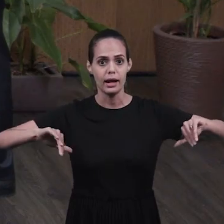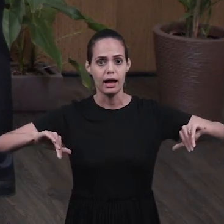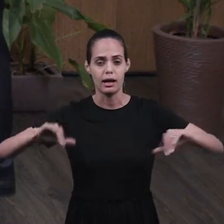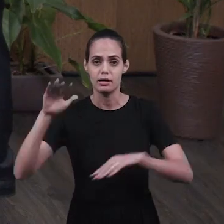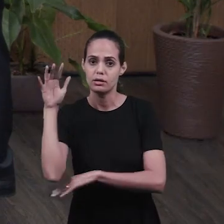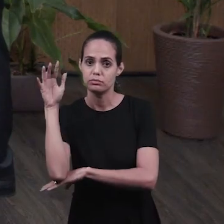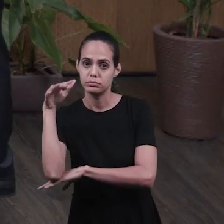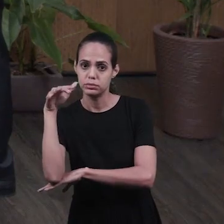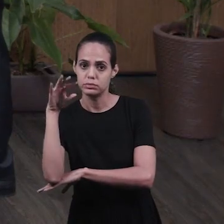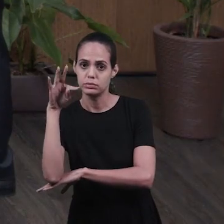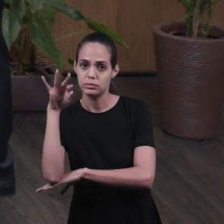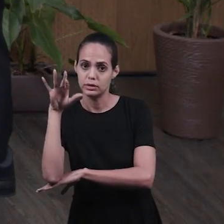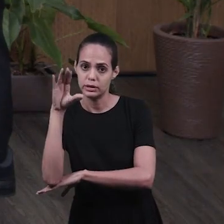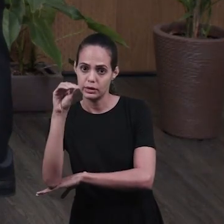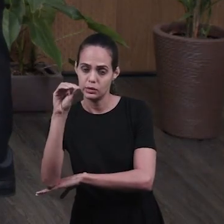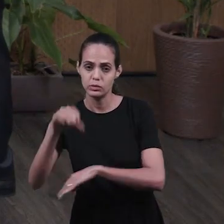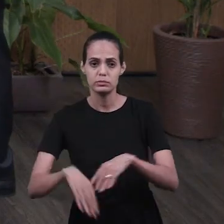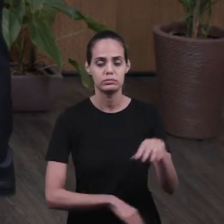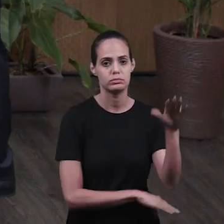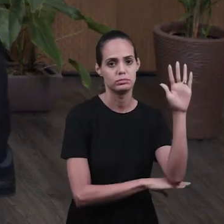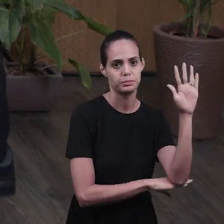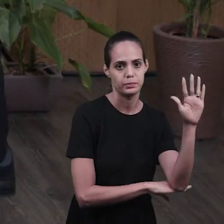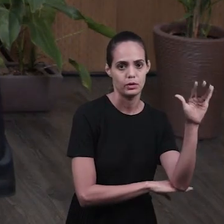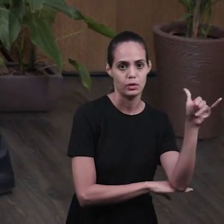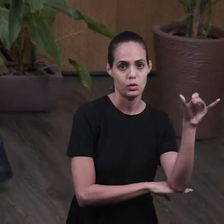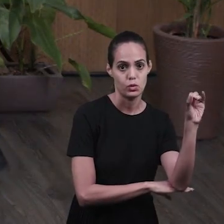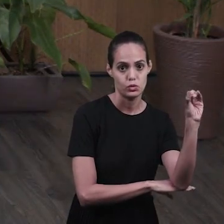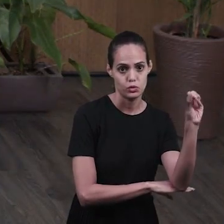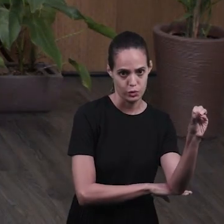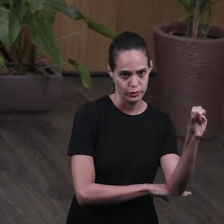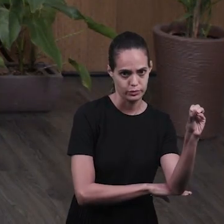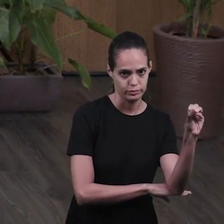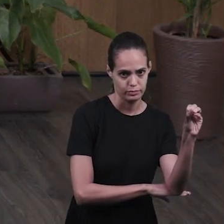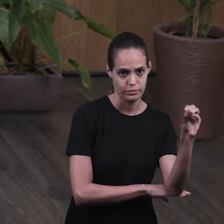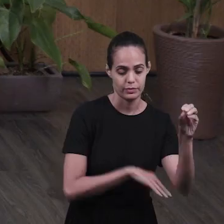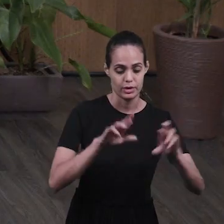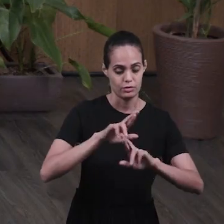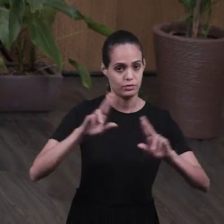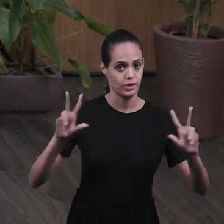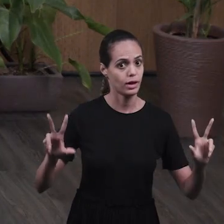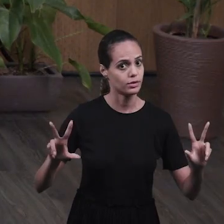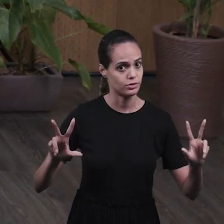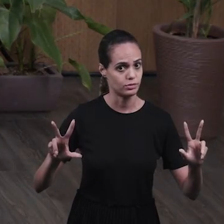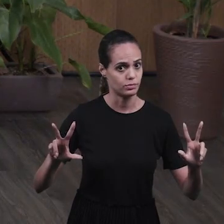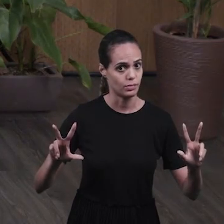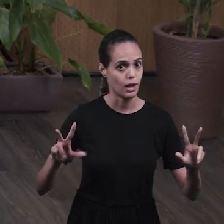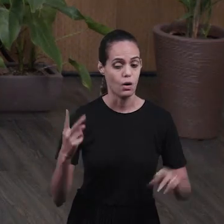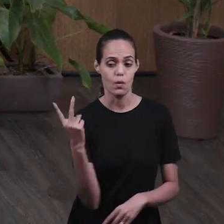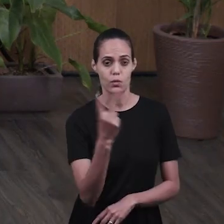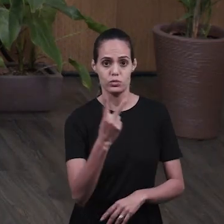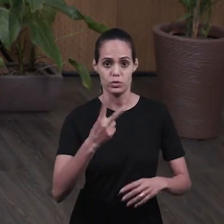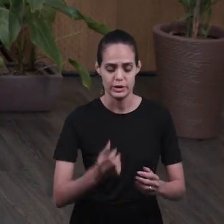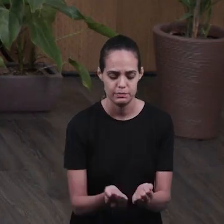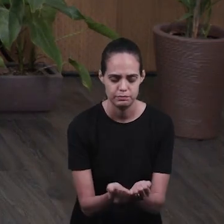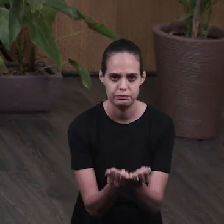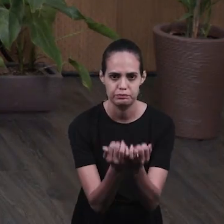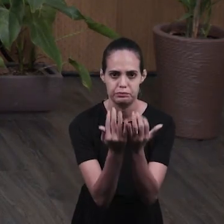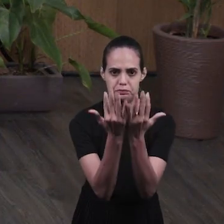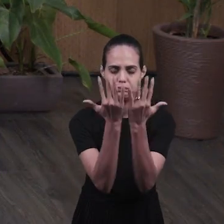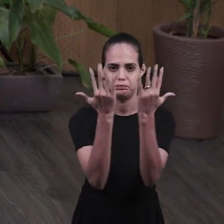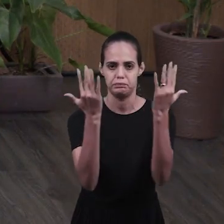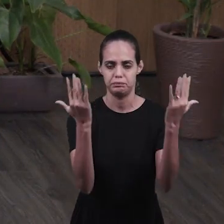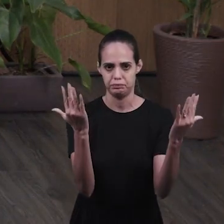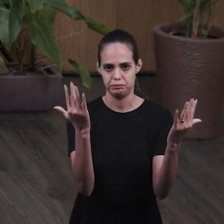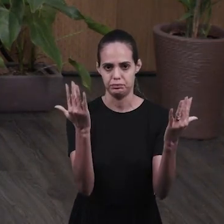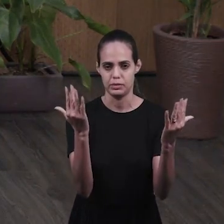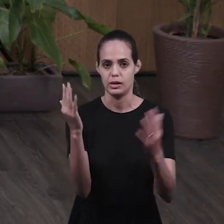ce qui est blé et ce qui est livré. En ce moment, ils grandissent ensemble. Donc le blé, c'est une figure prophétique du